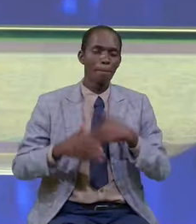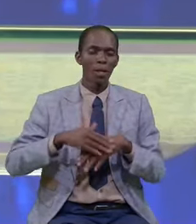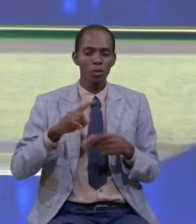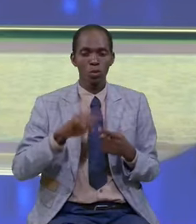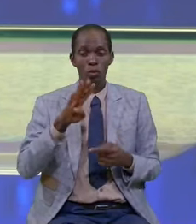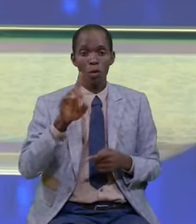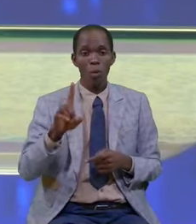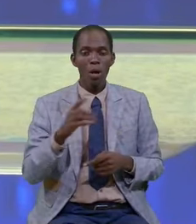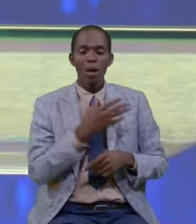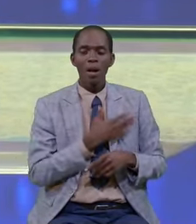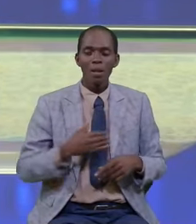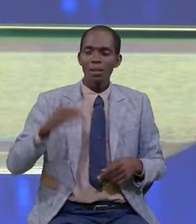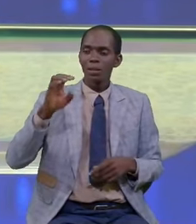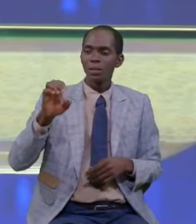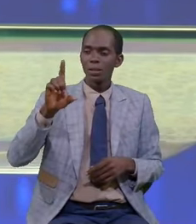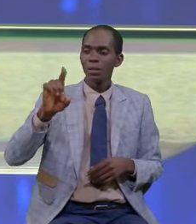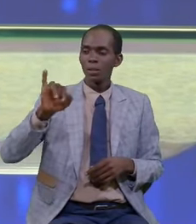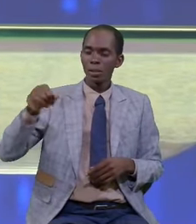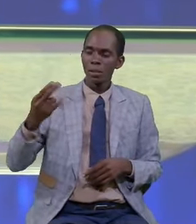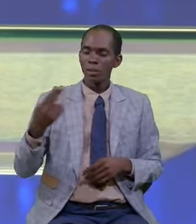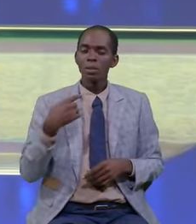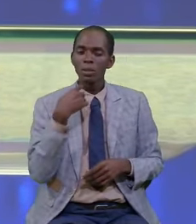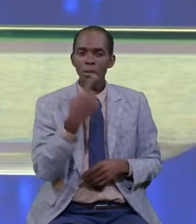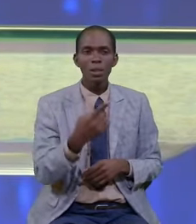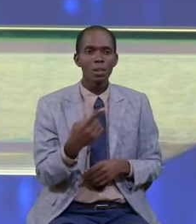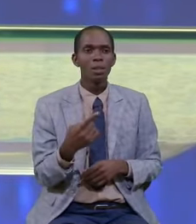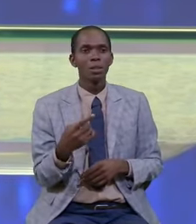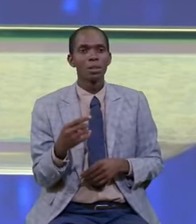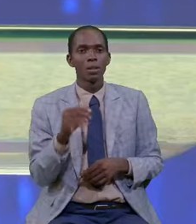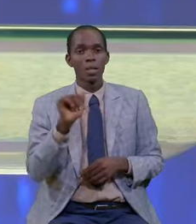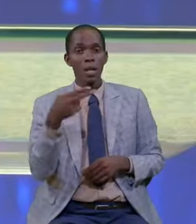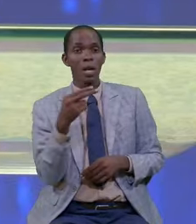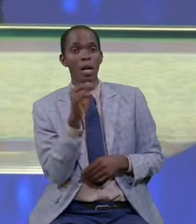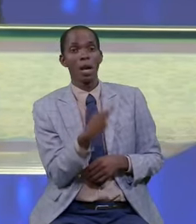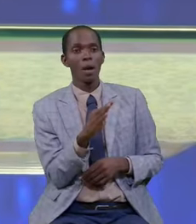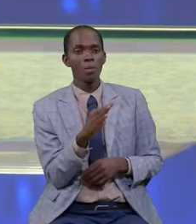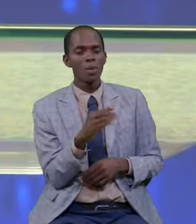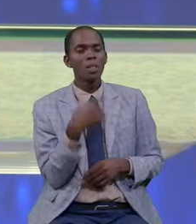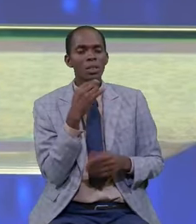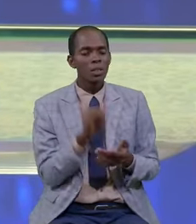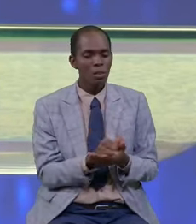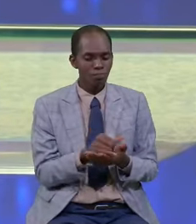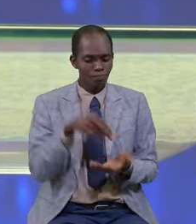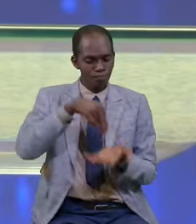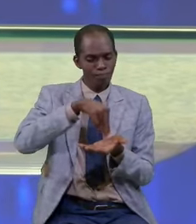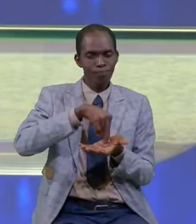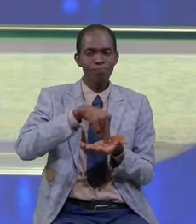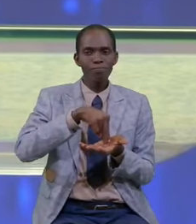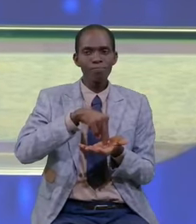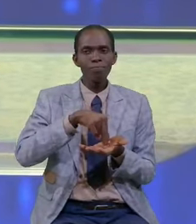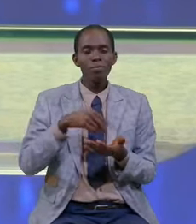verset 41. Et il dit à Acab, monte, dites-le moi, qu'est-ce que je suis là-bas?